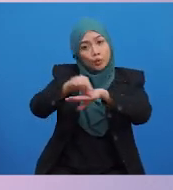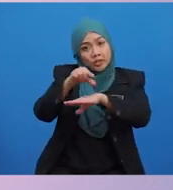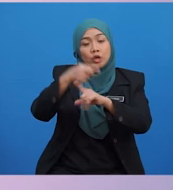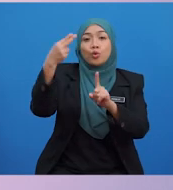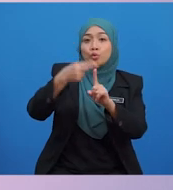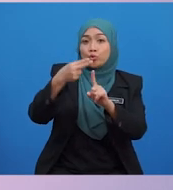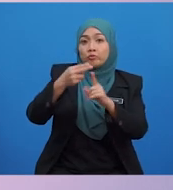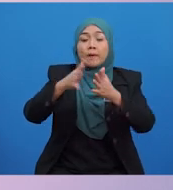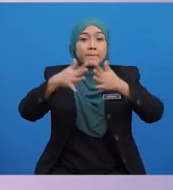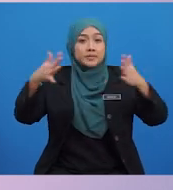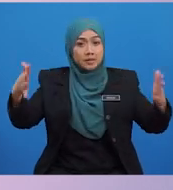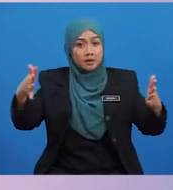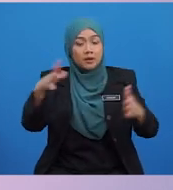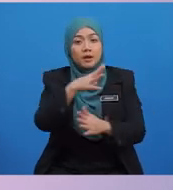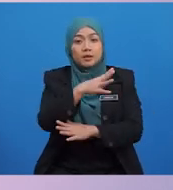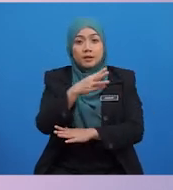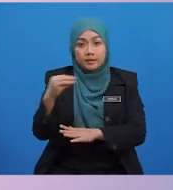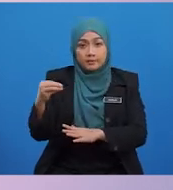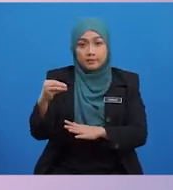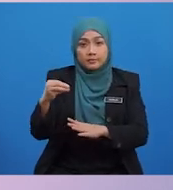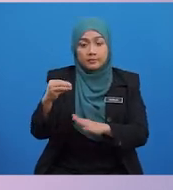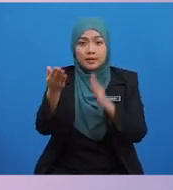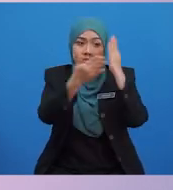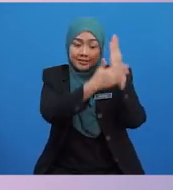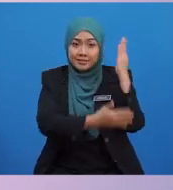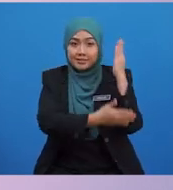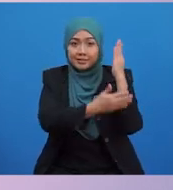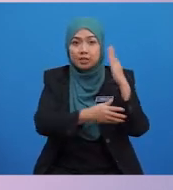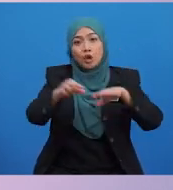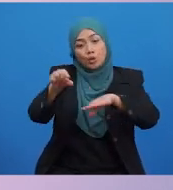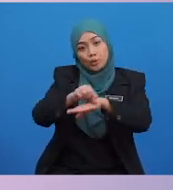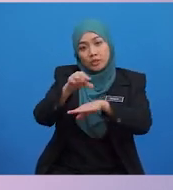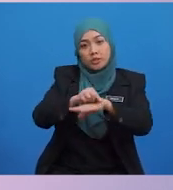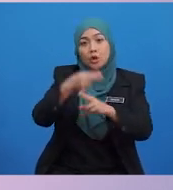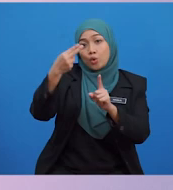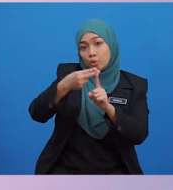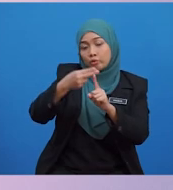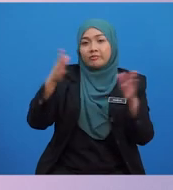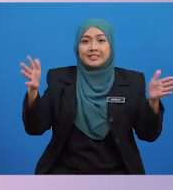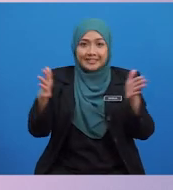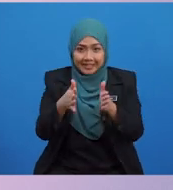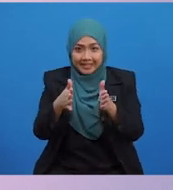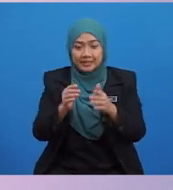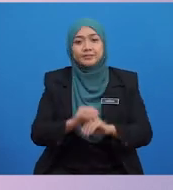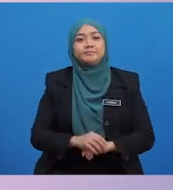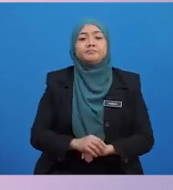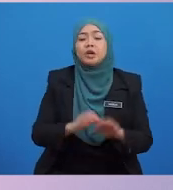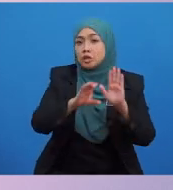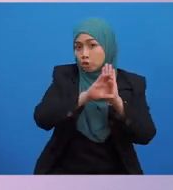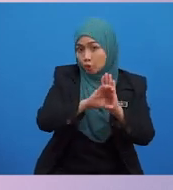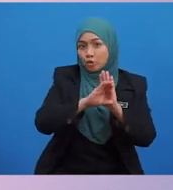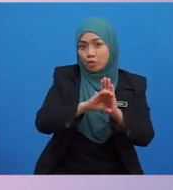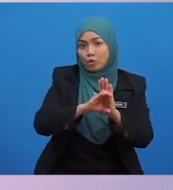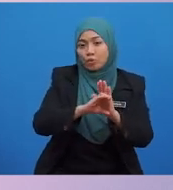manakala cc Pulau akan dinamakan dengan menggunakan huruf kecil sebagai contoh